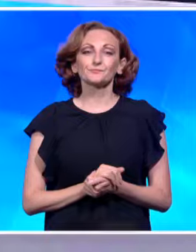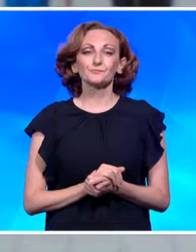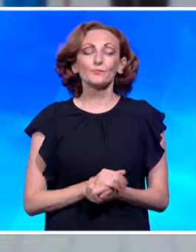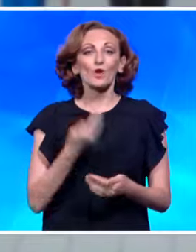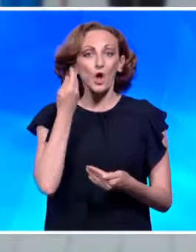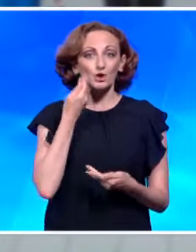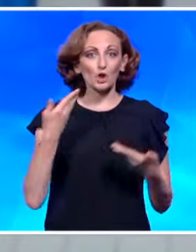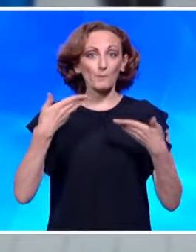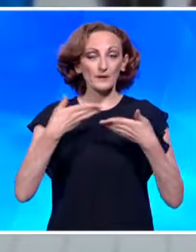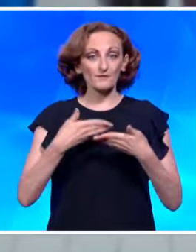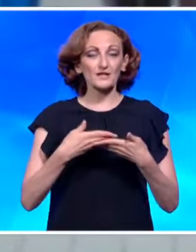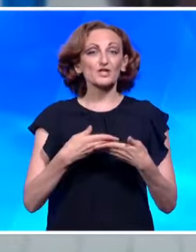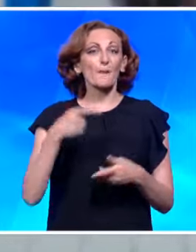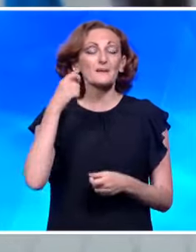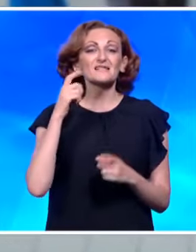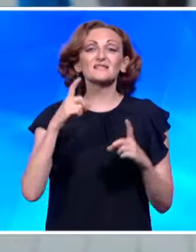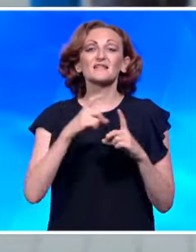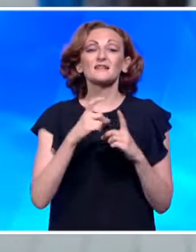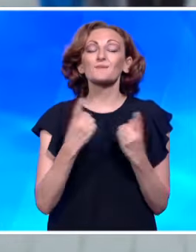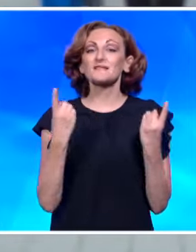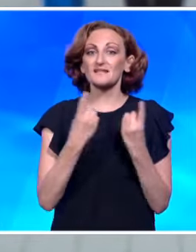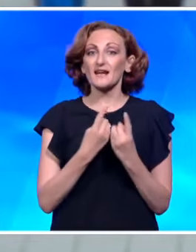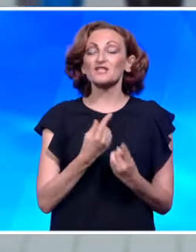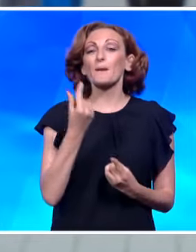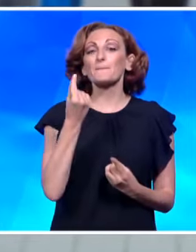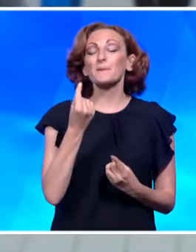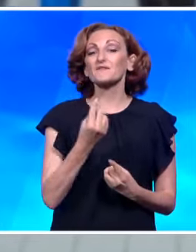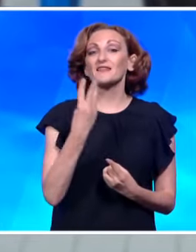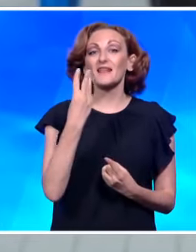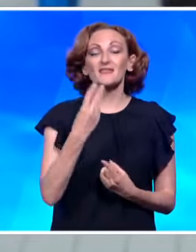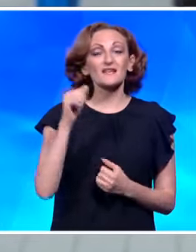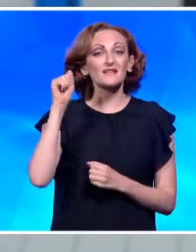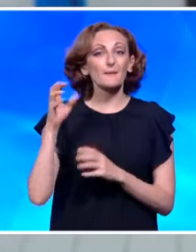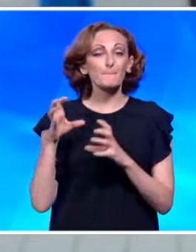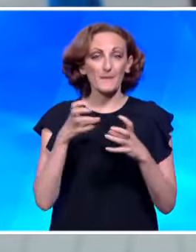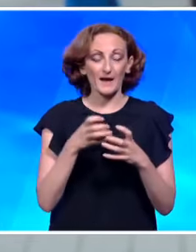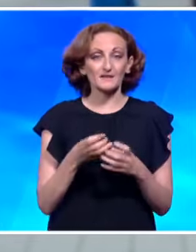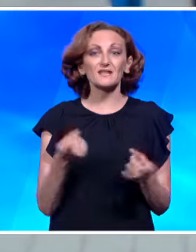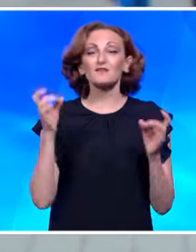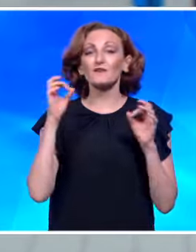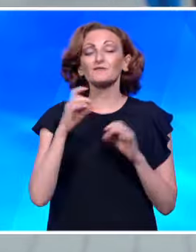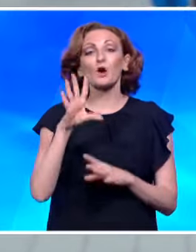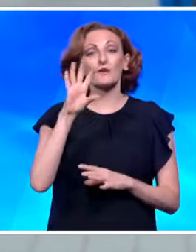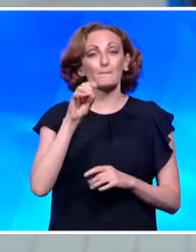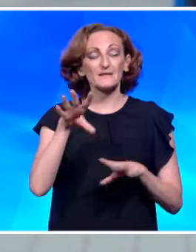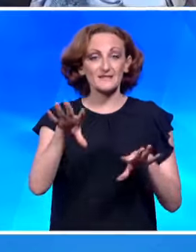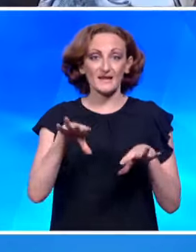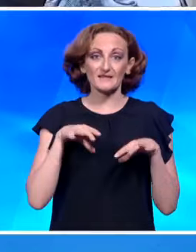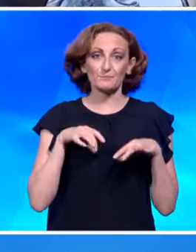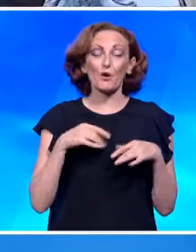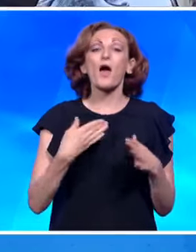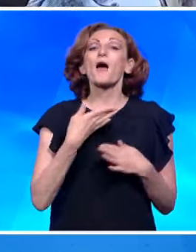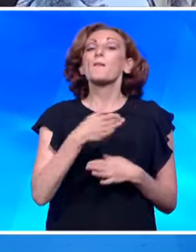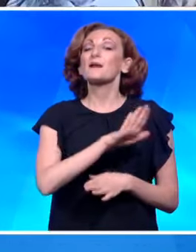Добър вечер! Президентът Румен Радев се срещна с първите три формации в новият 50-ти парламент. Пред всички тях държавният